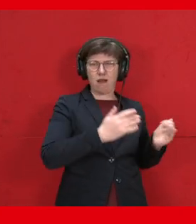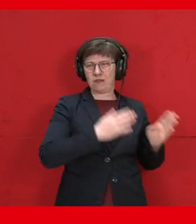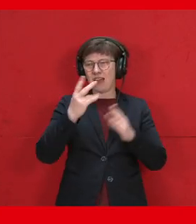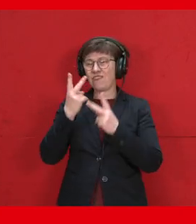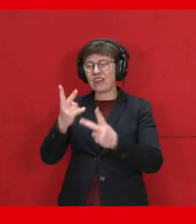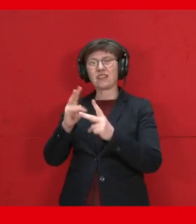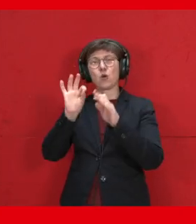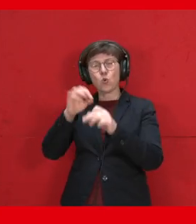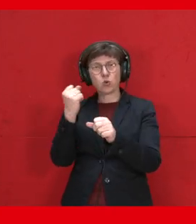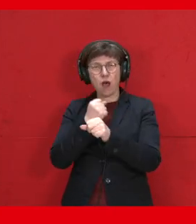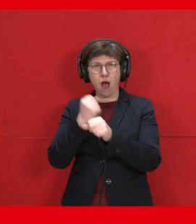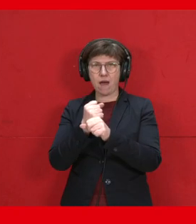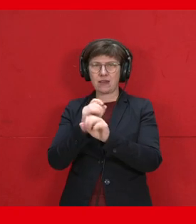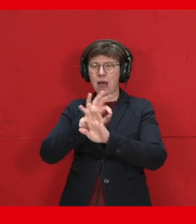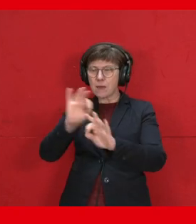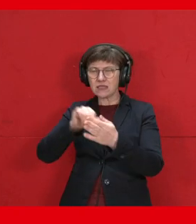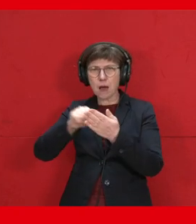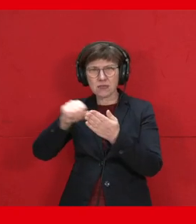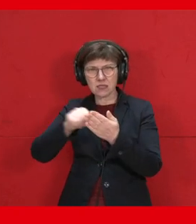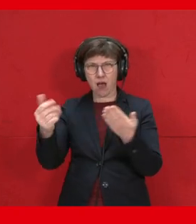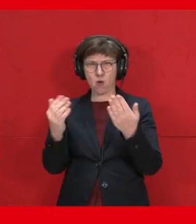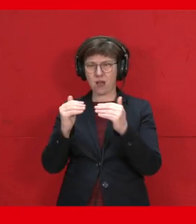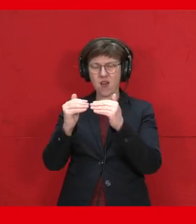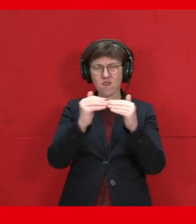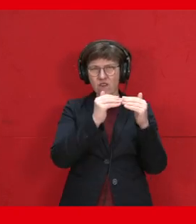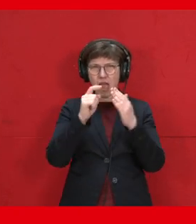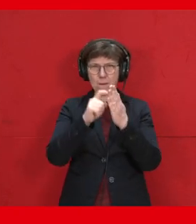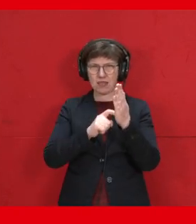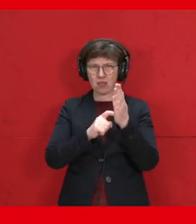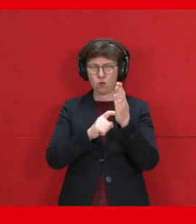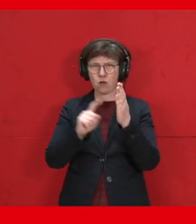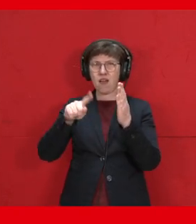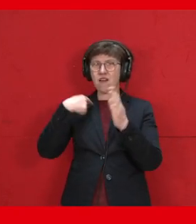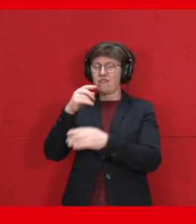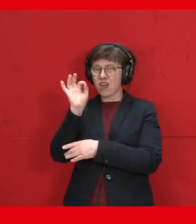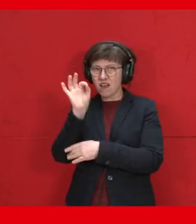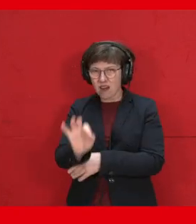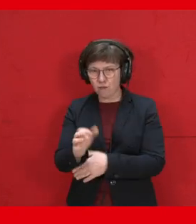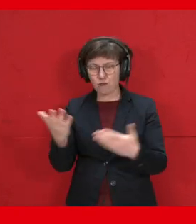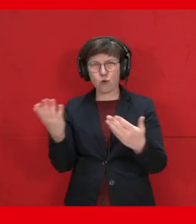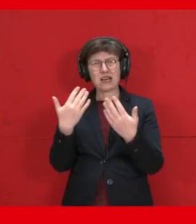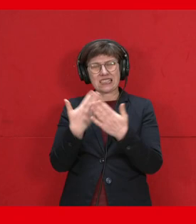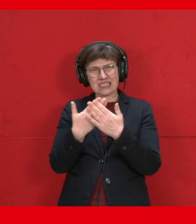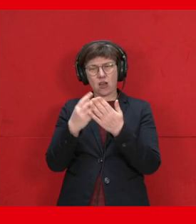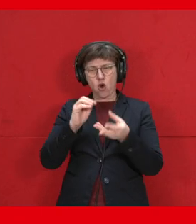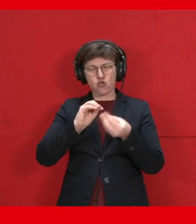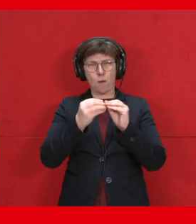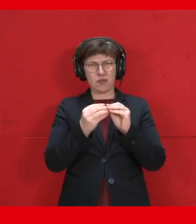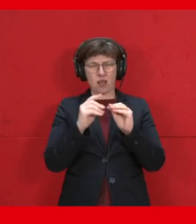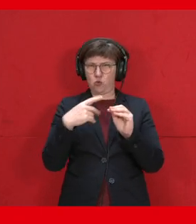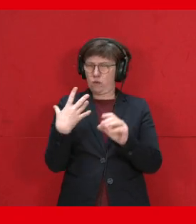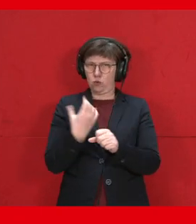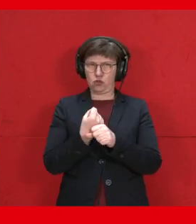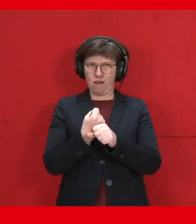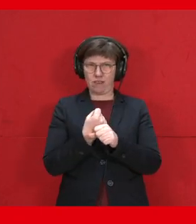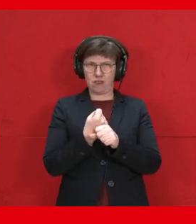Gute Arbeitsverhältnisse, bessere Bezahlung und faire Bedingungen. Wir setzen uns also dafür ein, dass man diese Kombination zustande